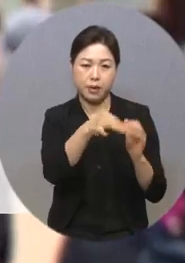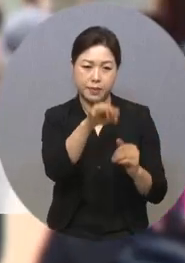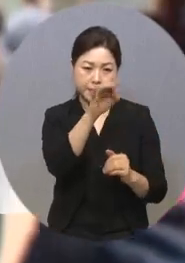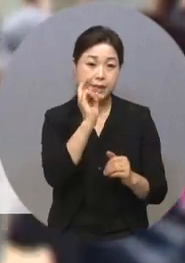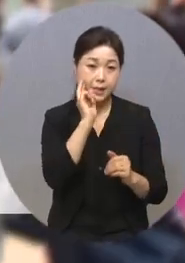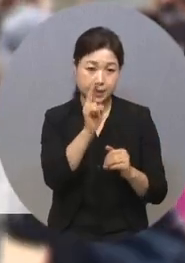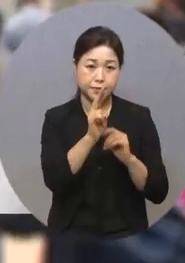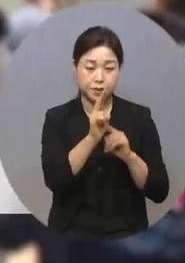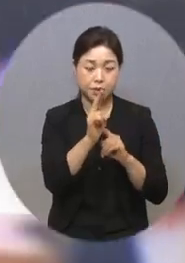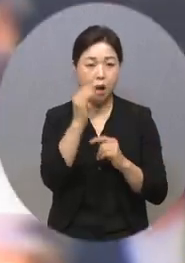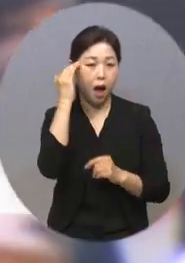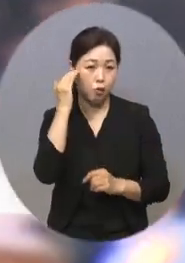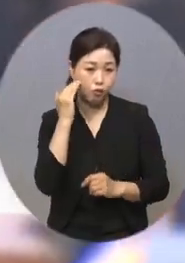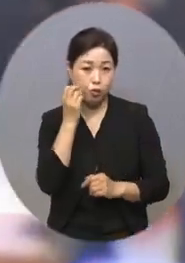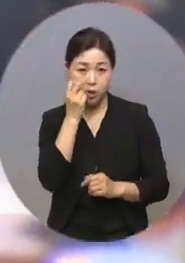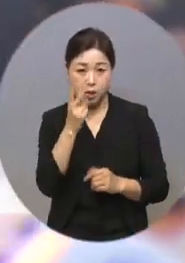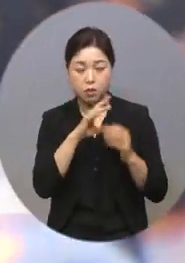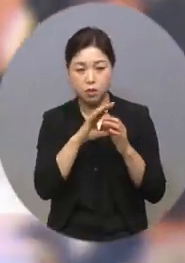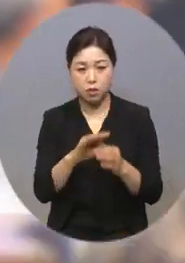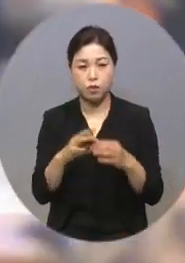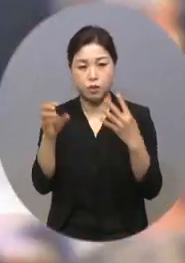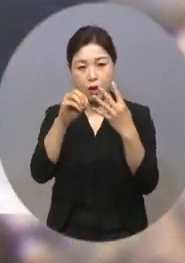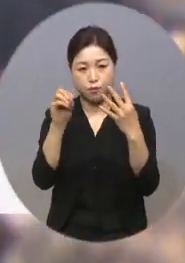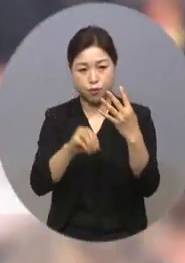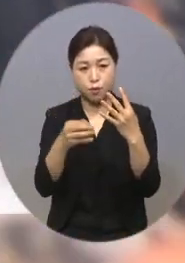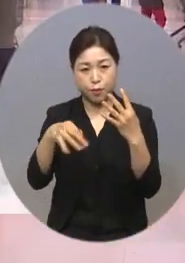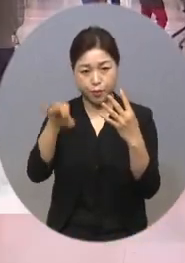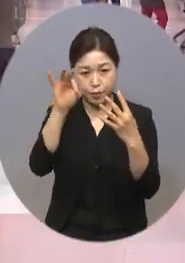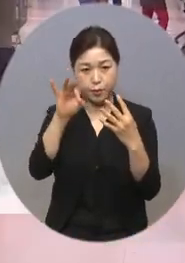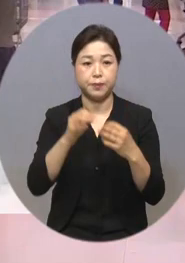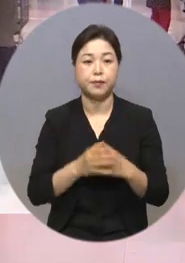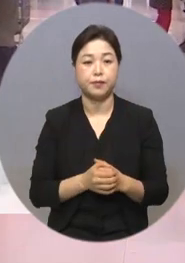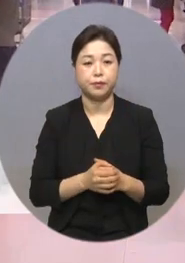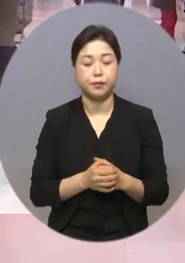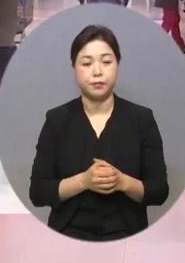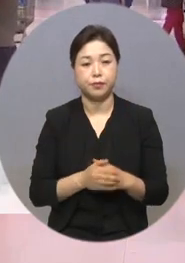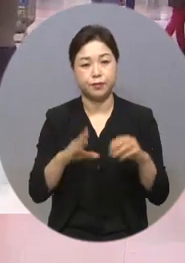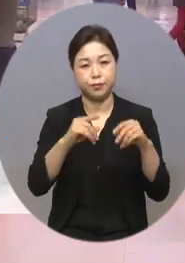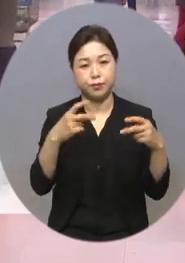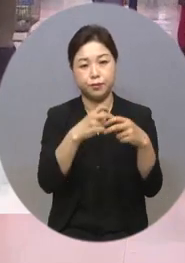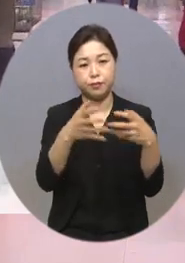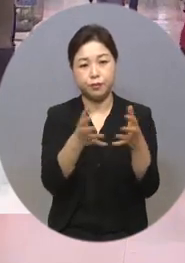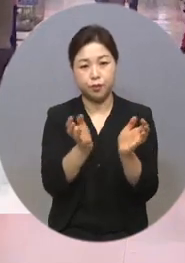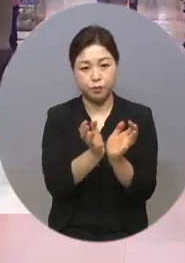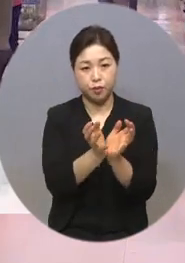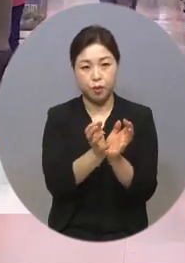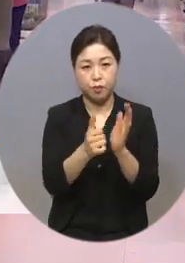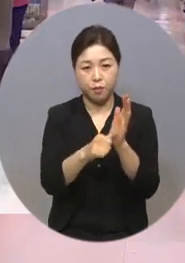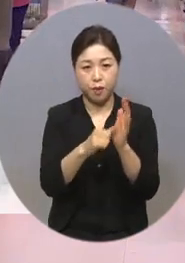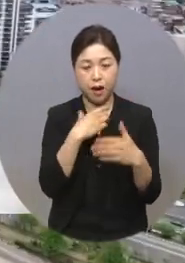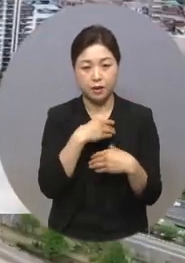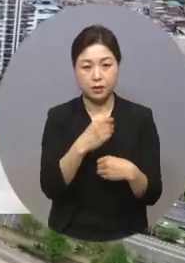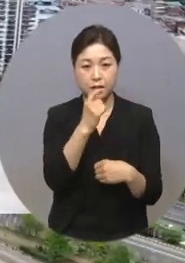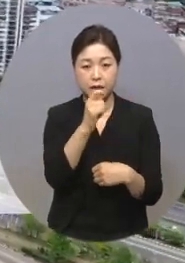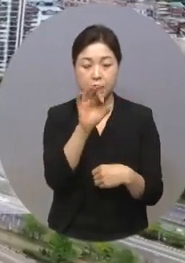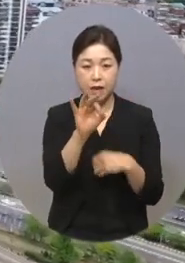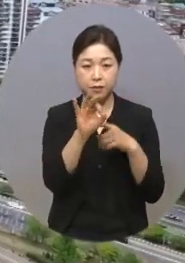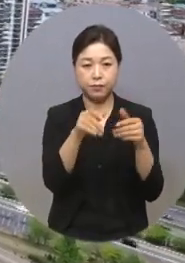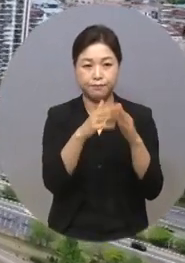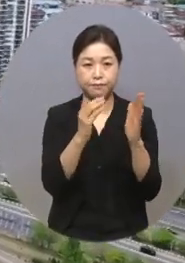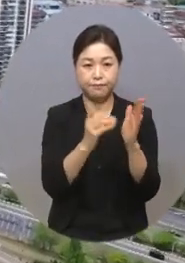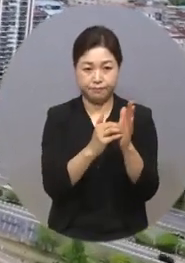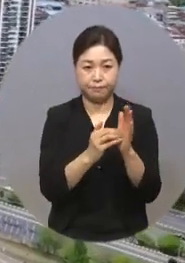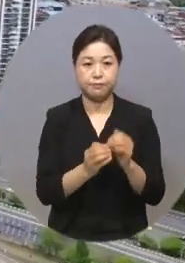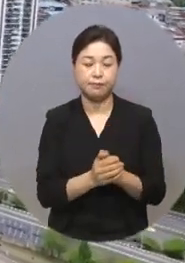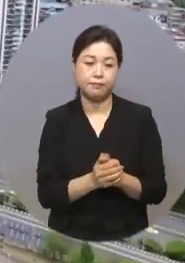도 2개월 연속 4% 때 상승한 데 따라 국토교통 물가안정 tf 를 구성했습니다 키에프